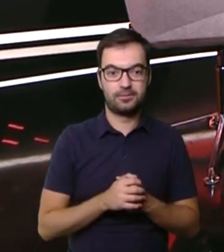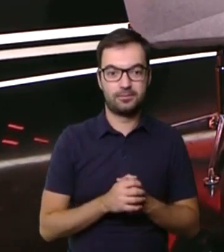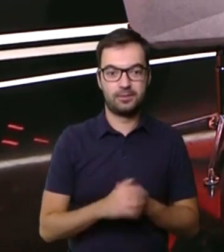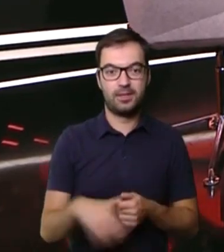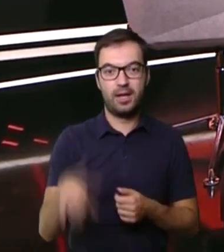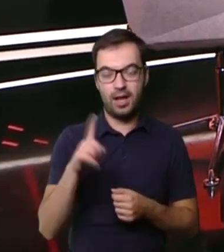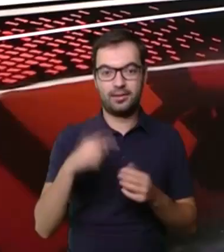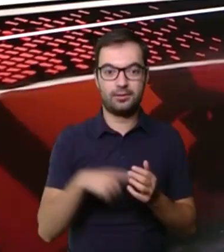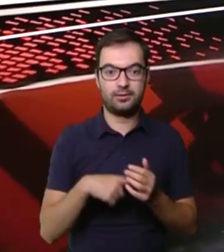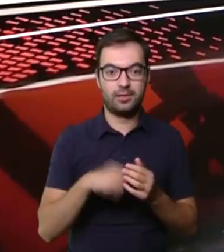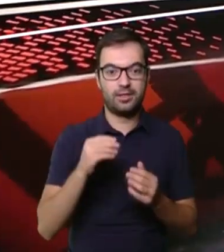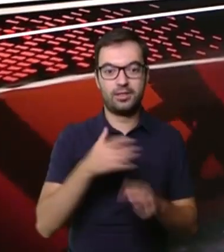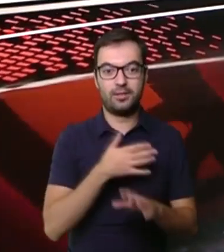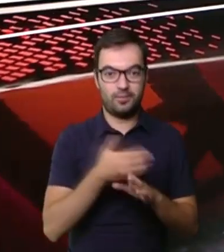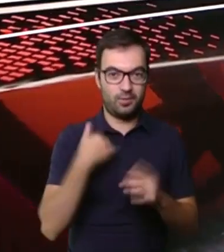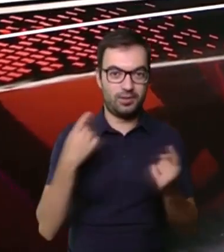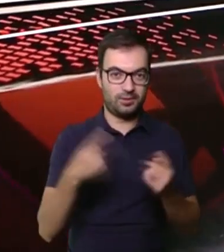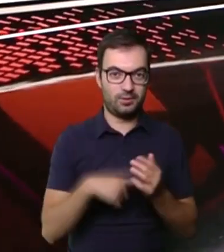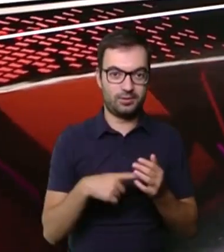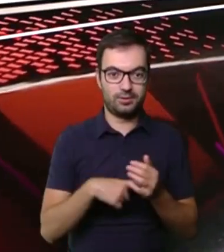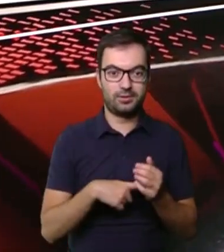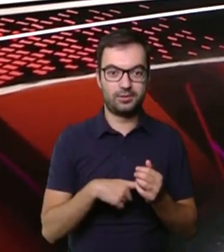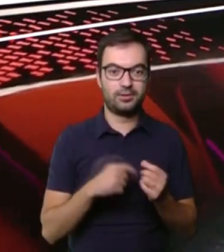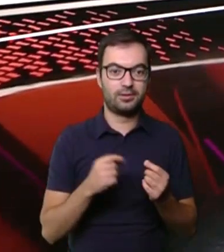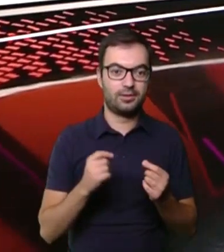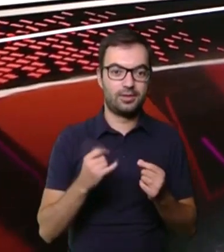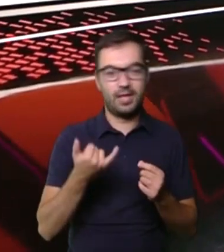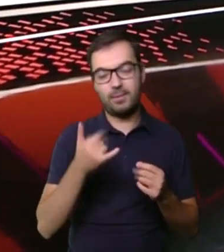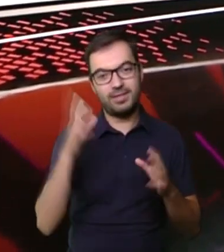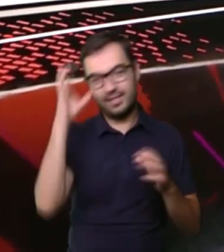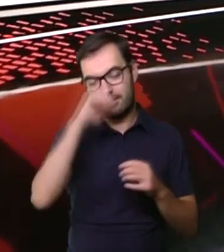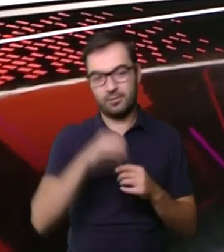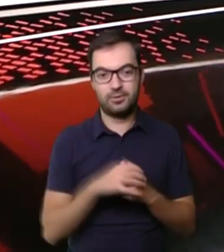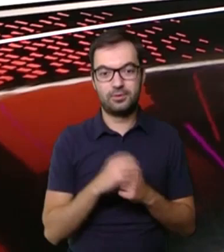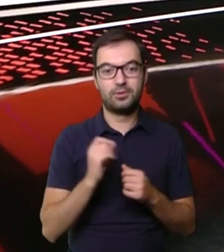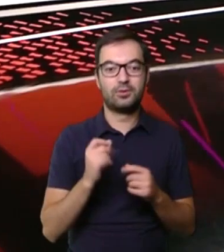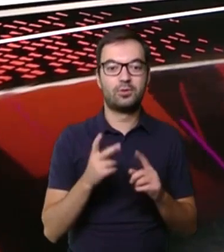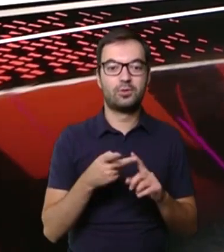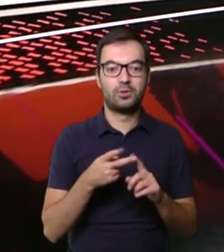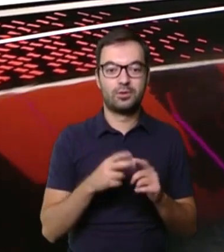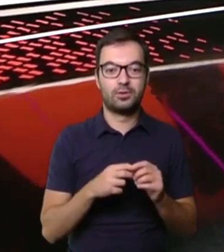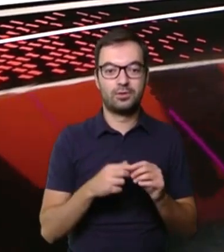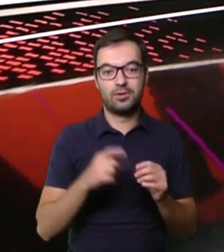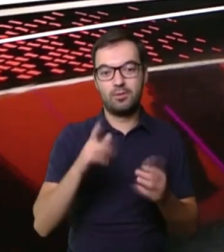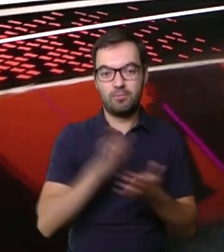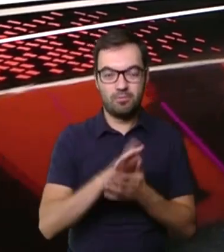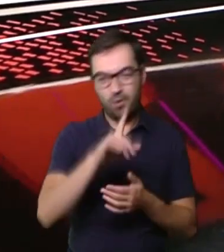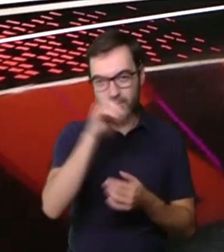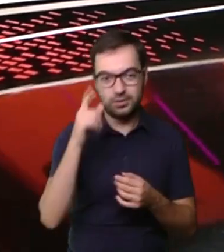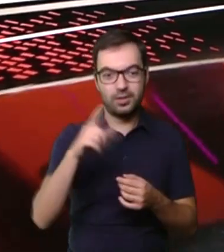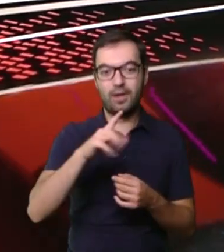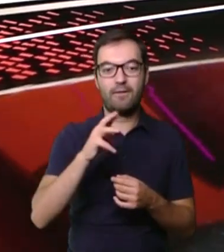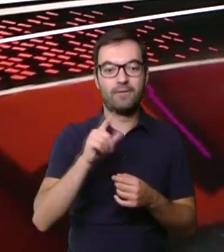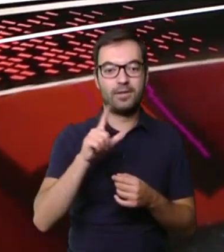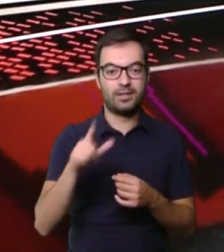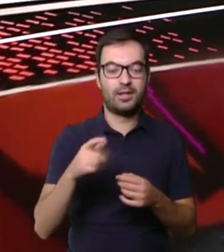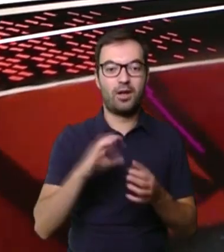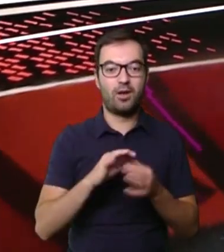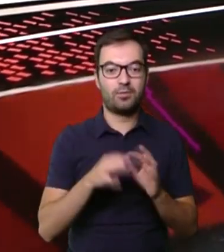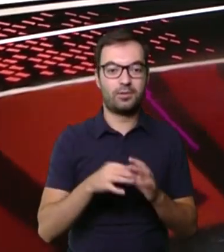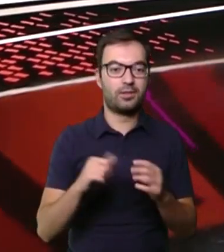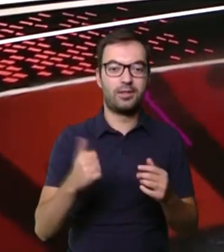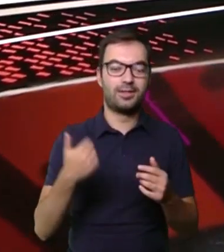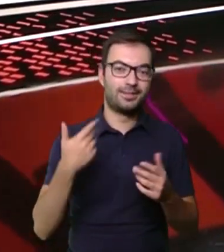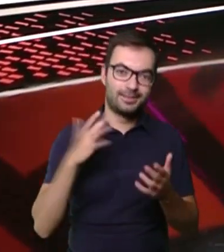Ale Vital powinien, historia, jakby o tym zapomniał. A druga to taka ludzka. Vital na Igrzyskach Olimpijskich nie był